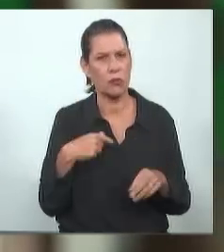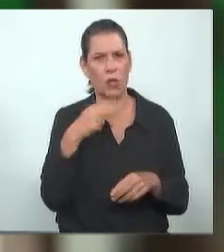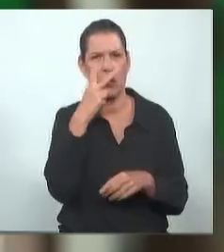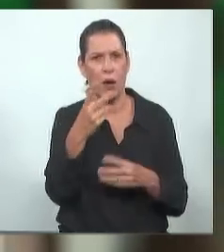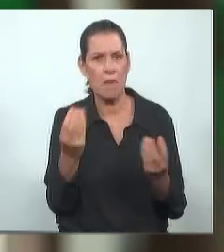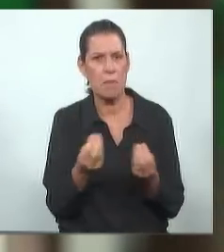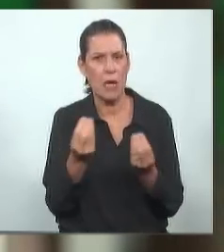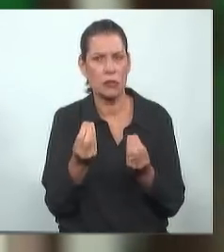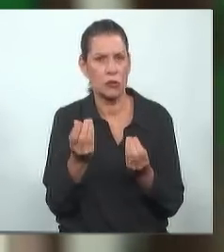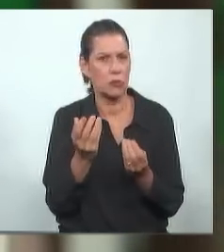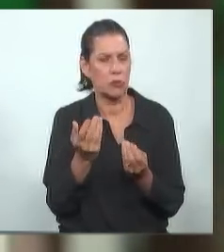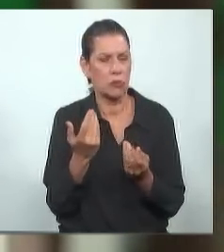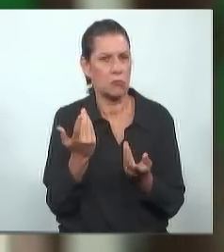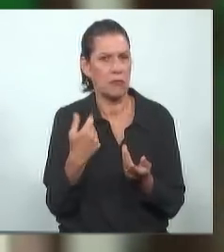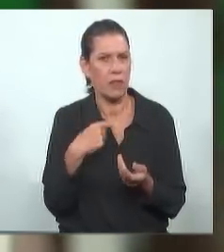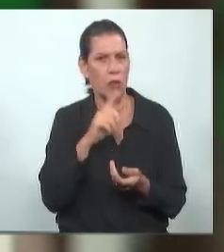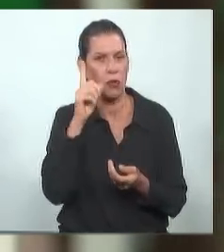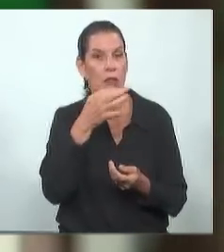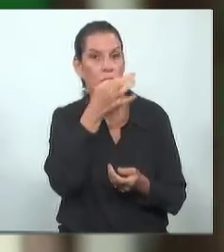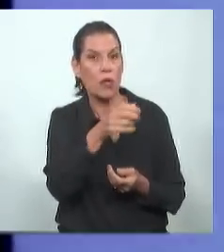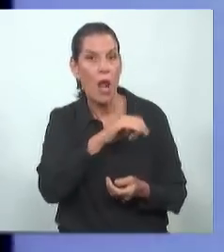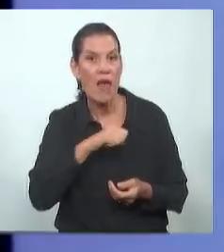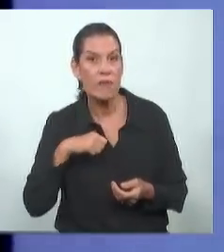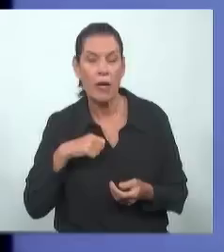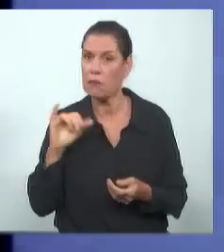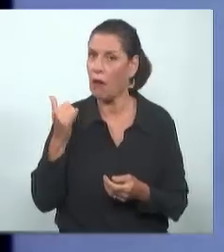ואני ממשיך להסתכל. אתה לבד? לבד לגמרי.